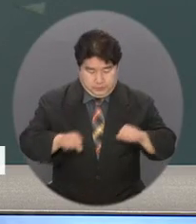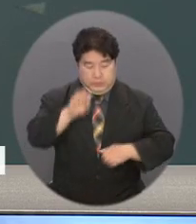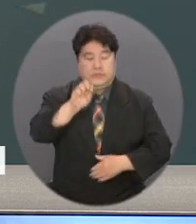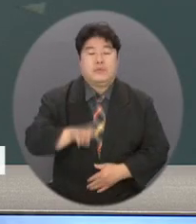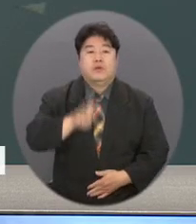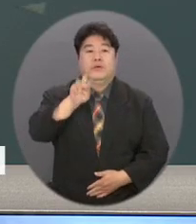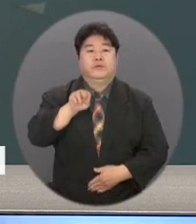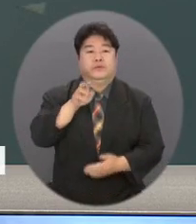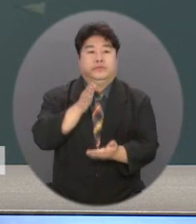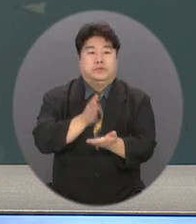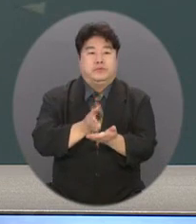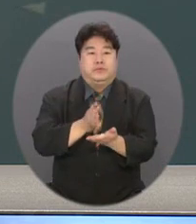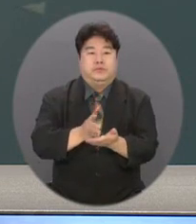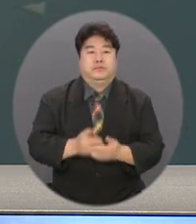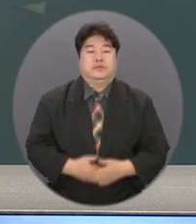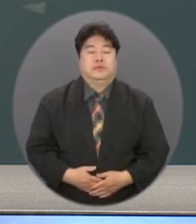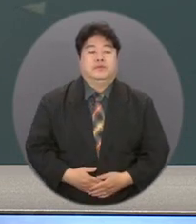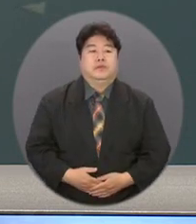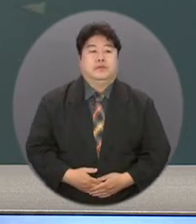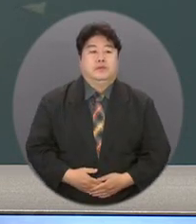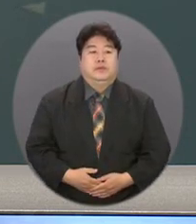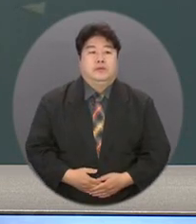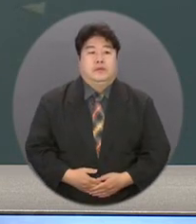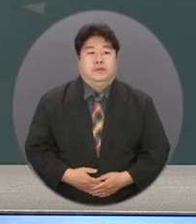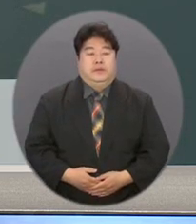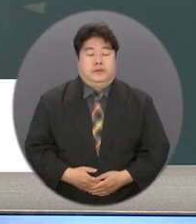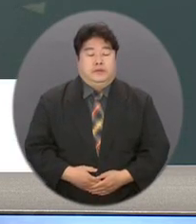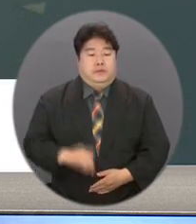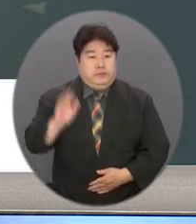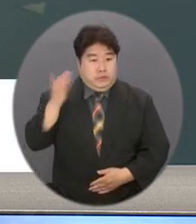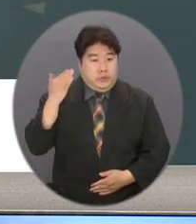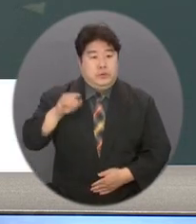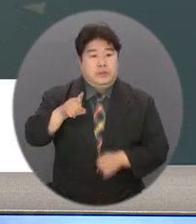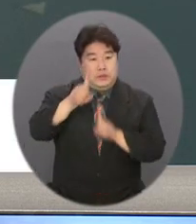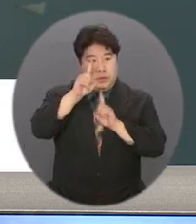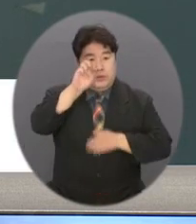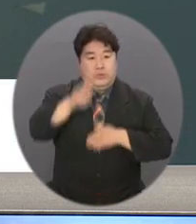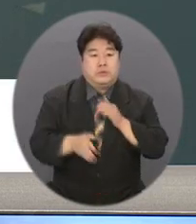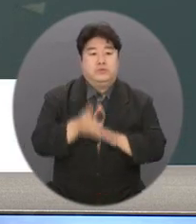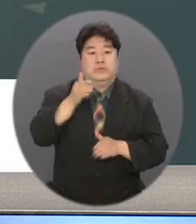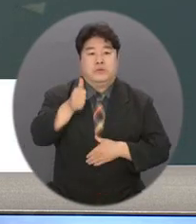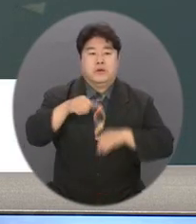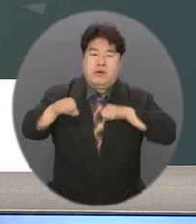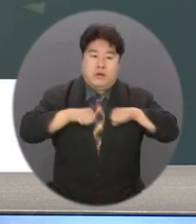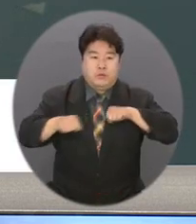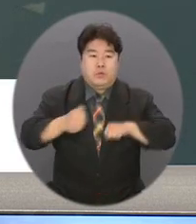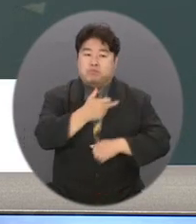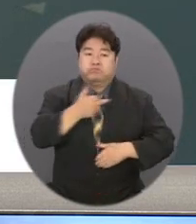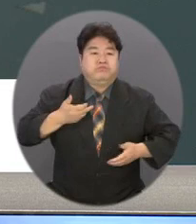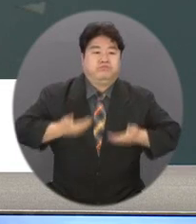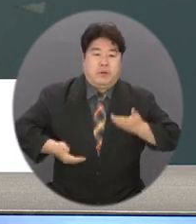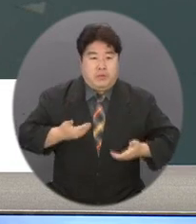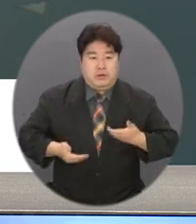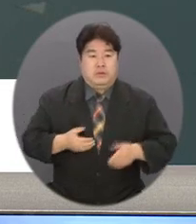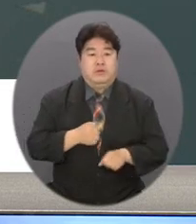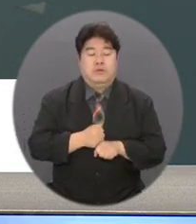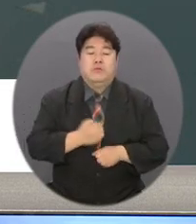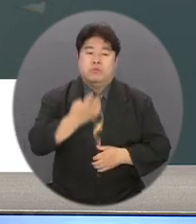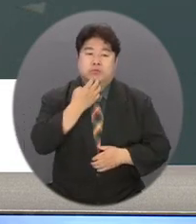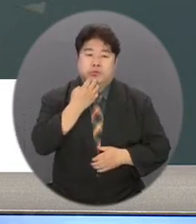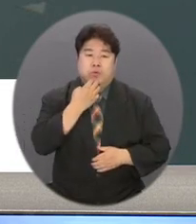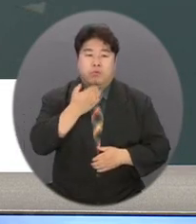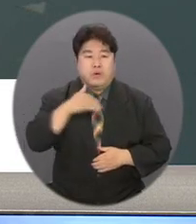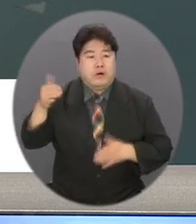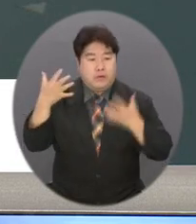여러분 안녕하십니까 방주 mbc 뉴스데스크 입니다 최근 위 용서 방주 시장 의 행보가 바빠졌습니다 서울행 이